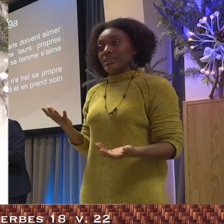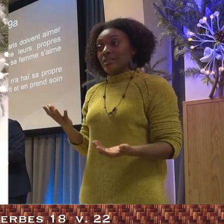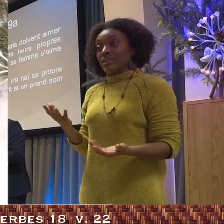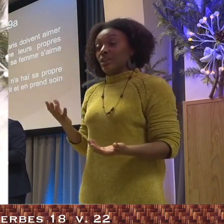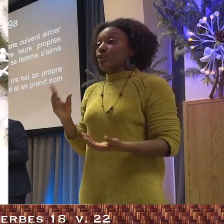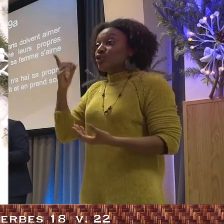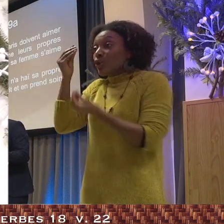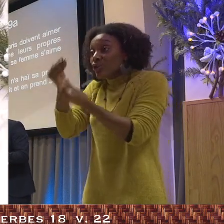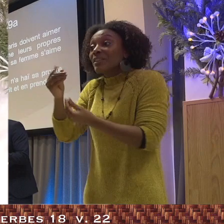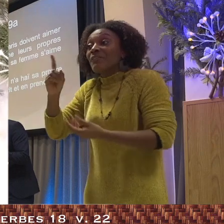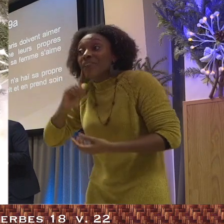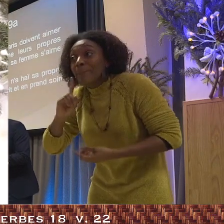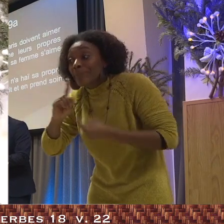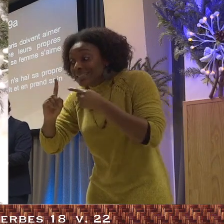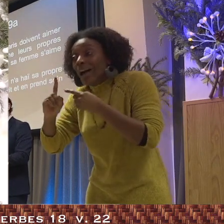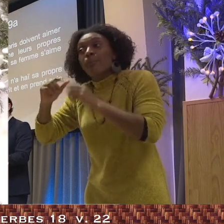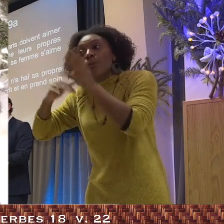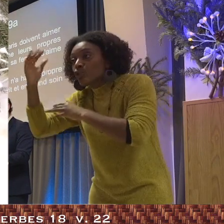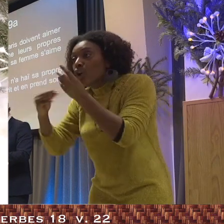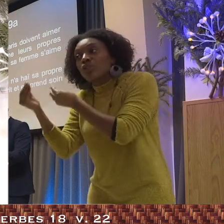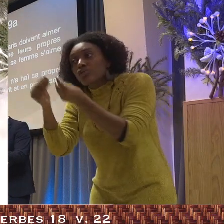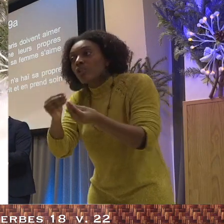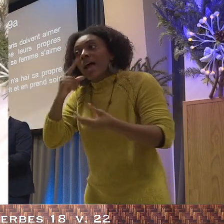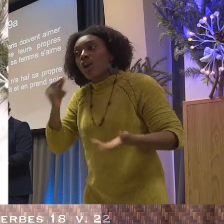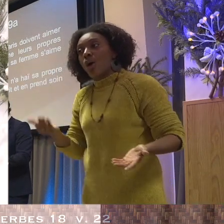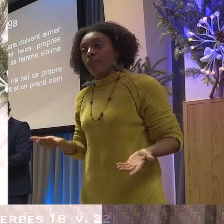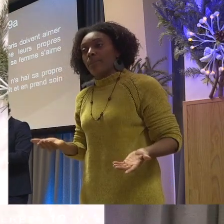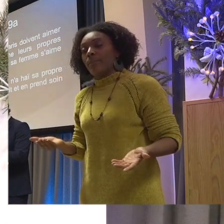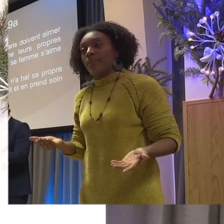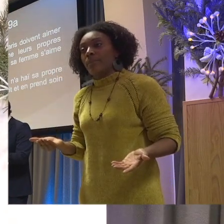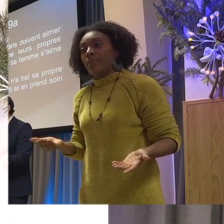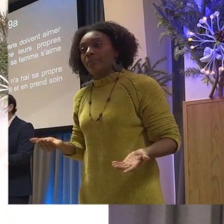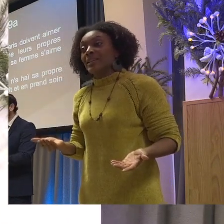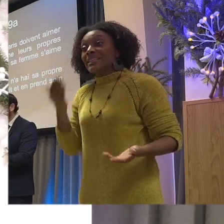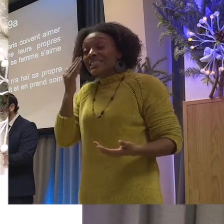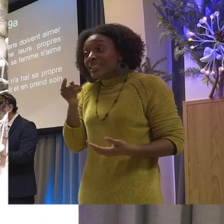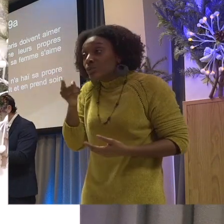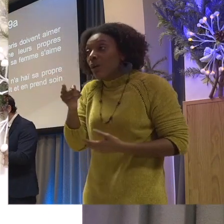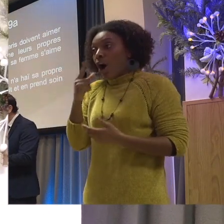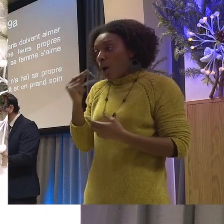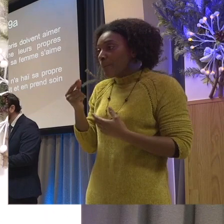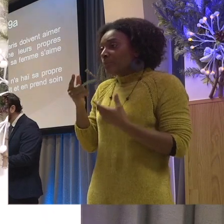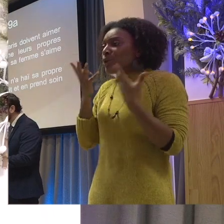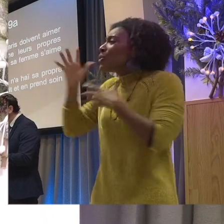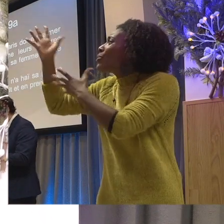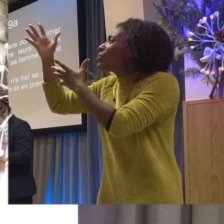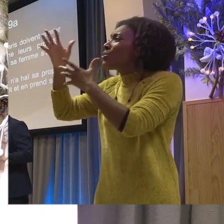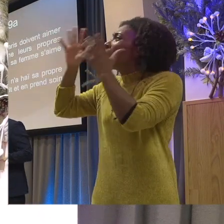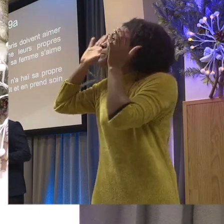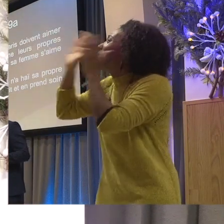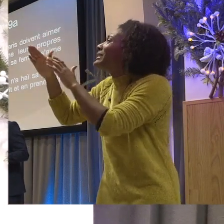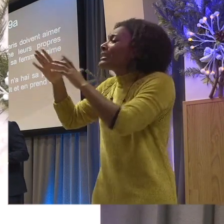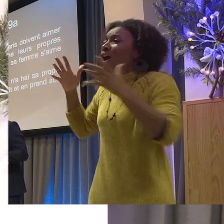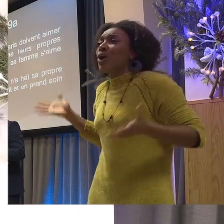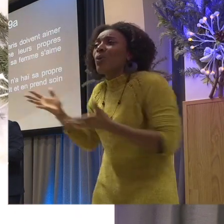frère, pour voir ce que tu fais de sa grâce. Si tu loues, si tu encourages, si tu bénis, si tu portes,